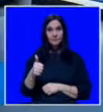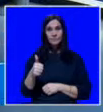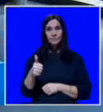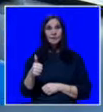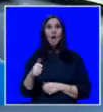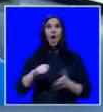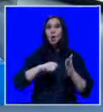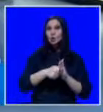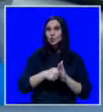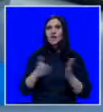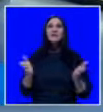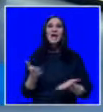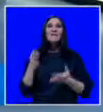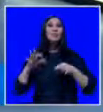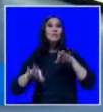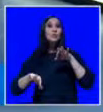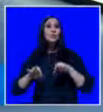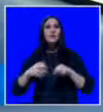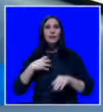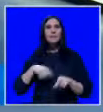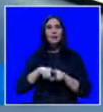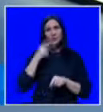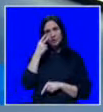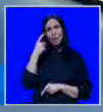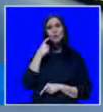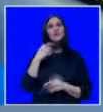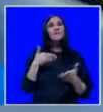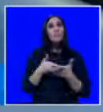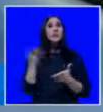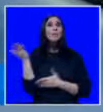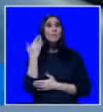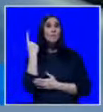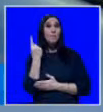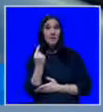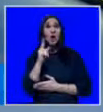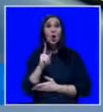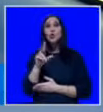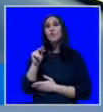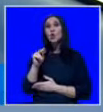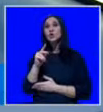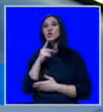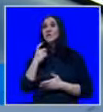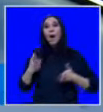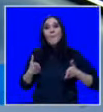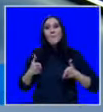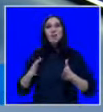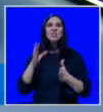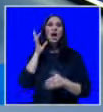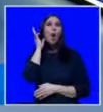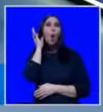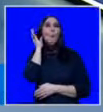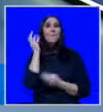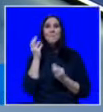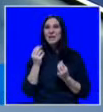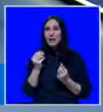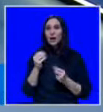ключови стават гласовете на ГЕРБ. И както виждате, Борисов, въпреки че беше първия, който говореше за пътя на Копринката, в момента го няма